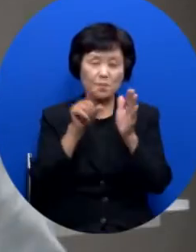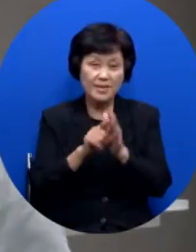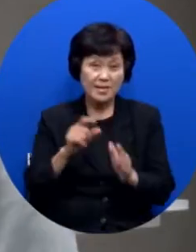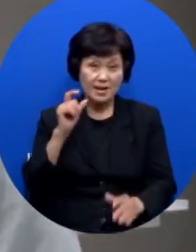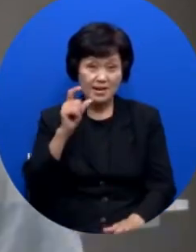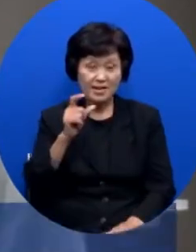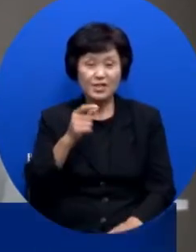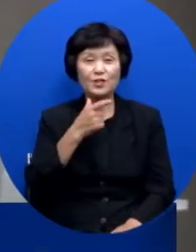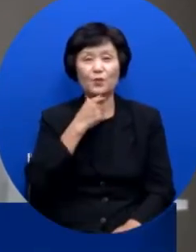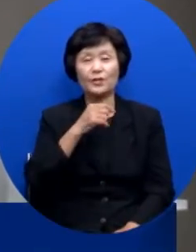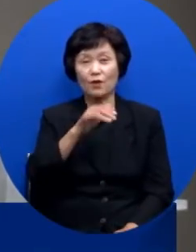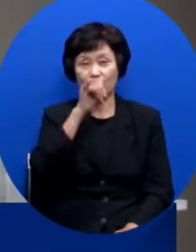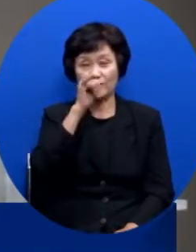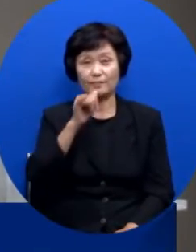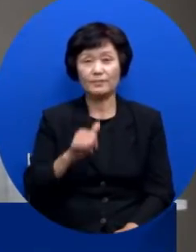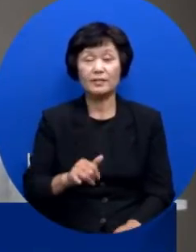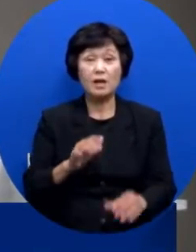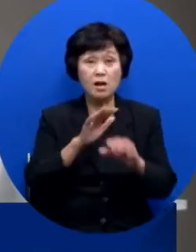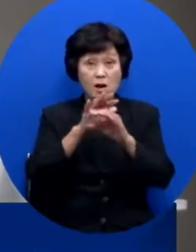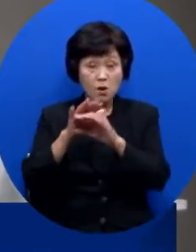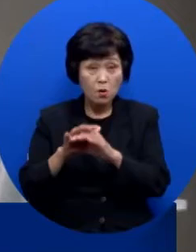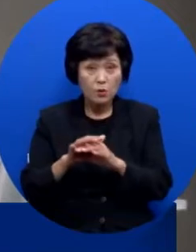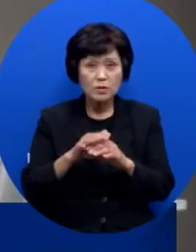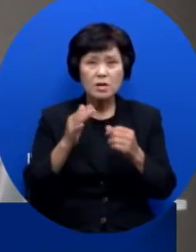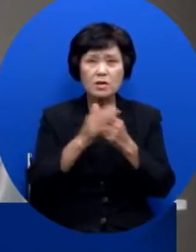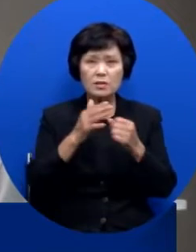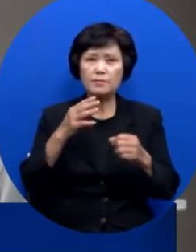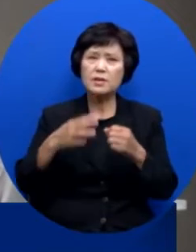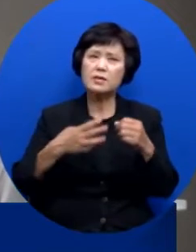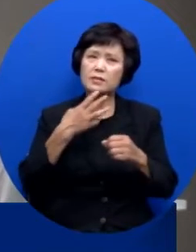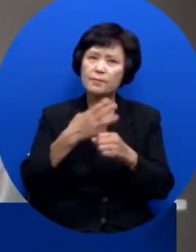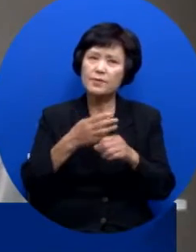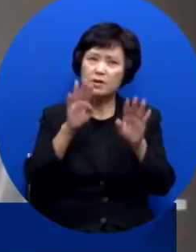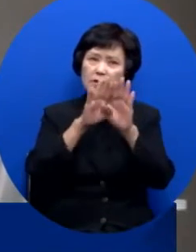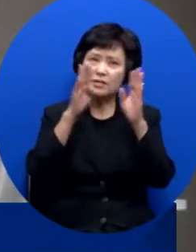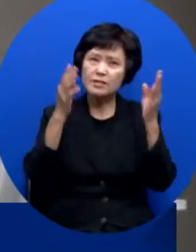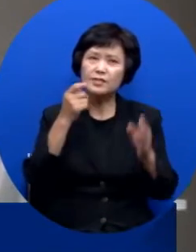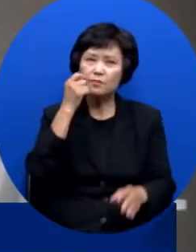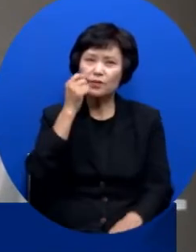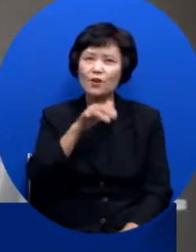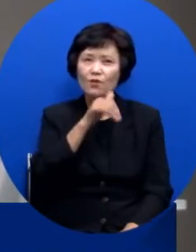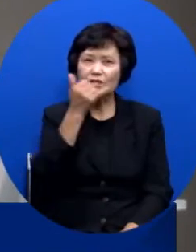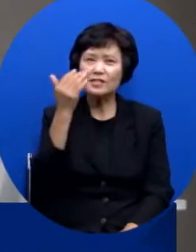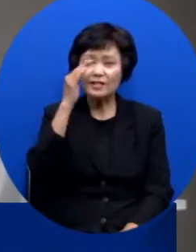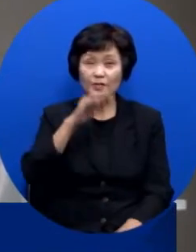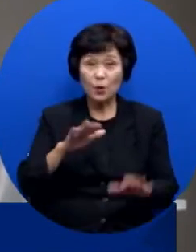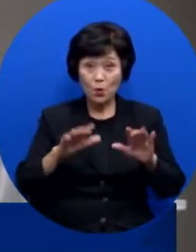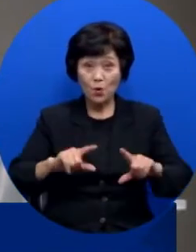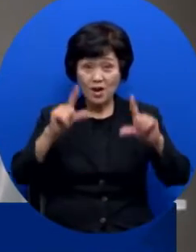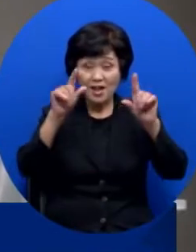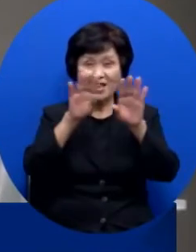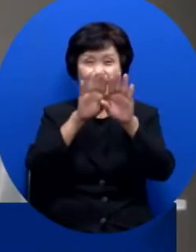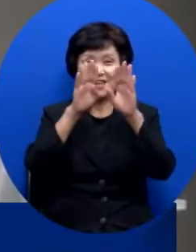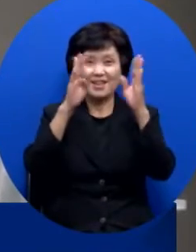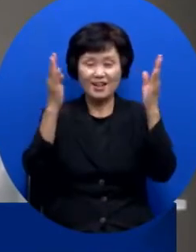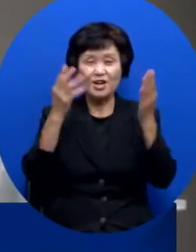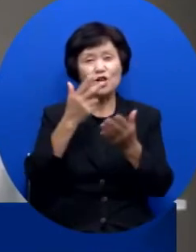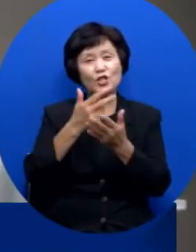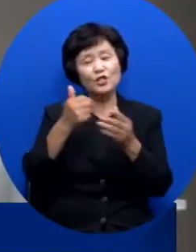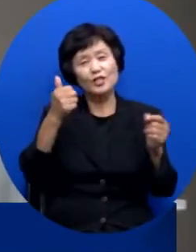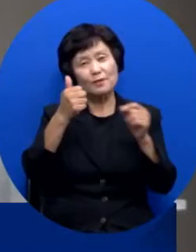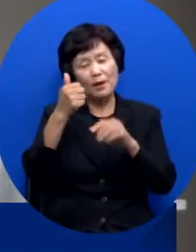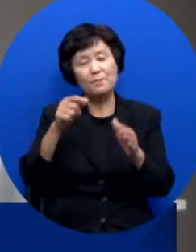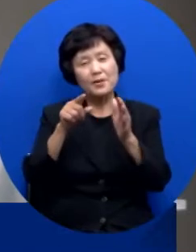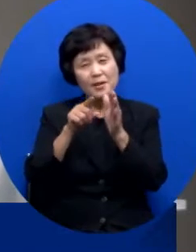저희가 코로나로 인해서 3년 동안 코스타 집회를 열지 못했는데요. 올해 3년째 대면을 열게 되므로 주님 앞에 믿음과 도전을